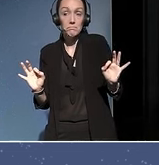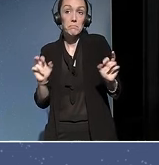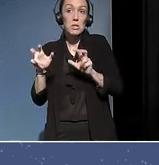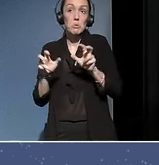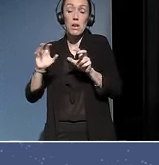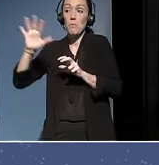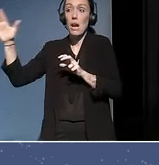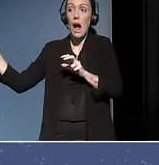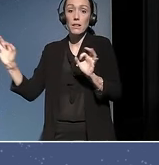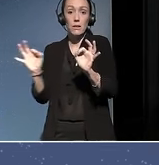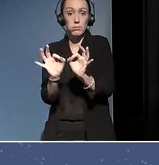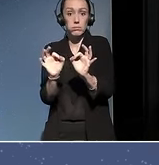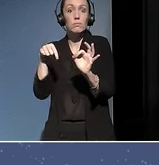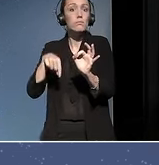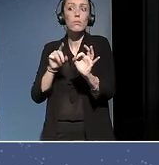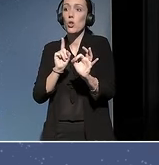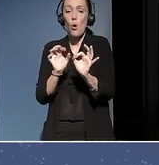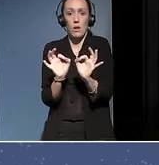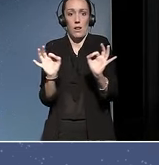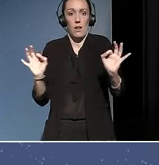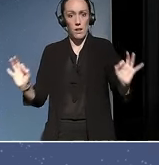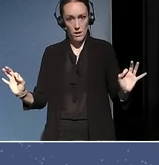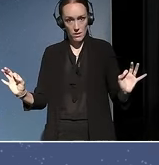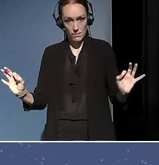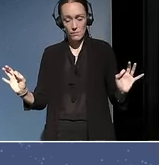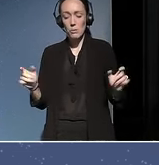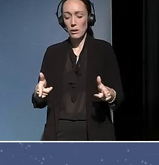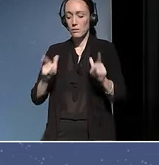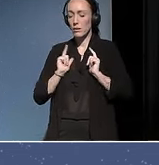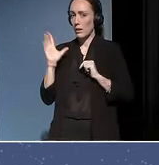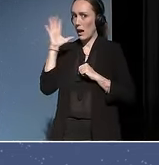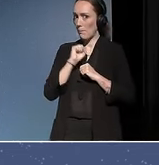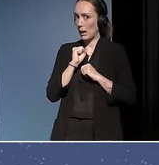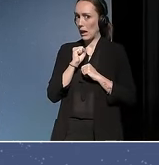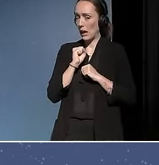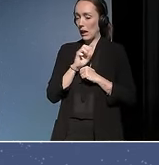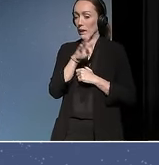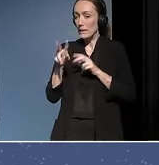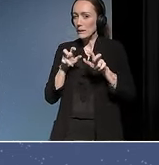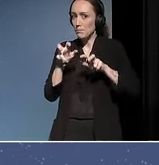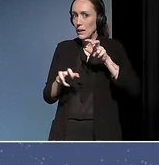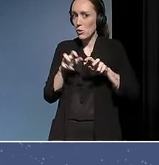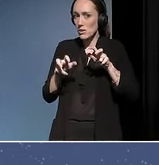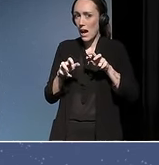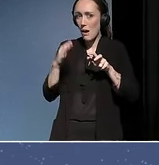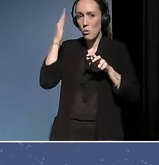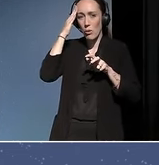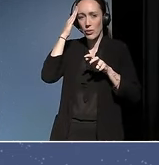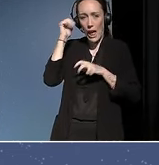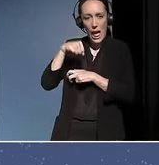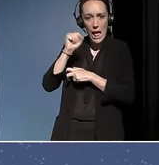dinosauri e questo già ci fa capire che il cranio degli spinosauri è molto modificato è